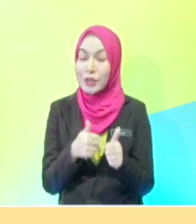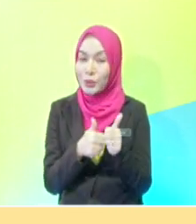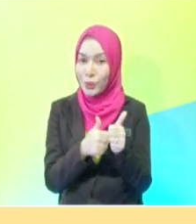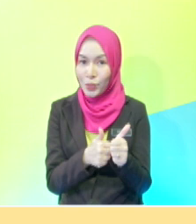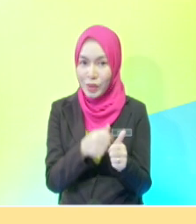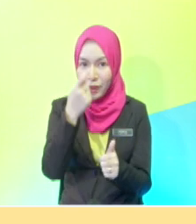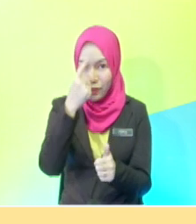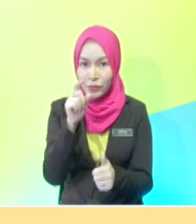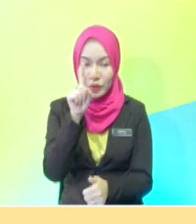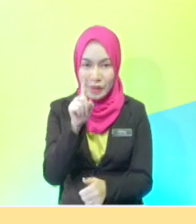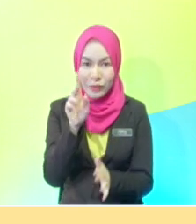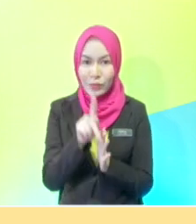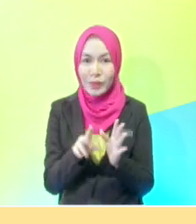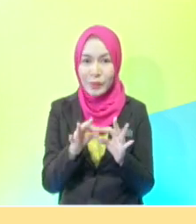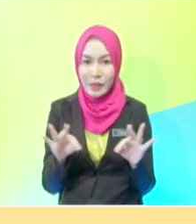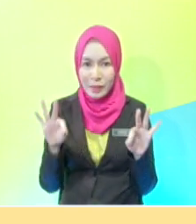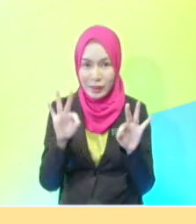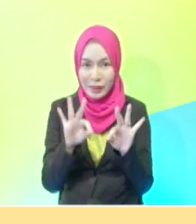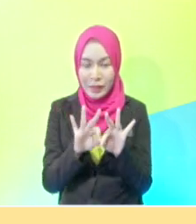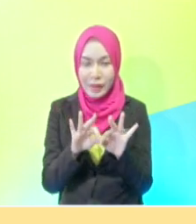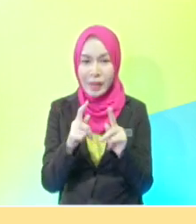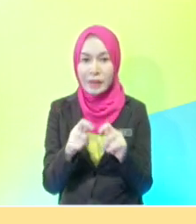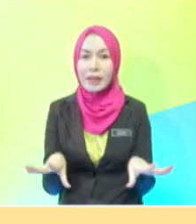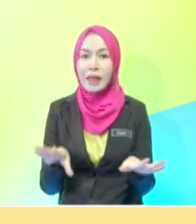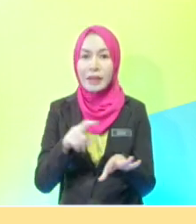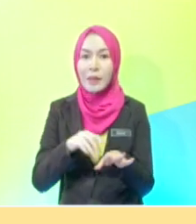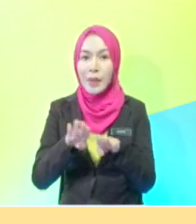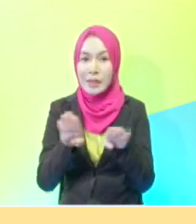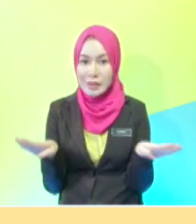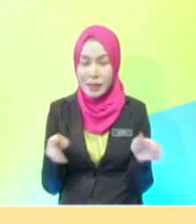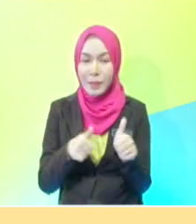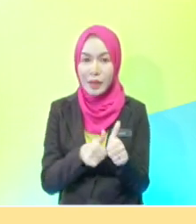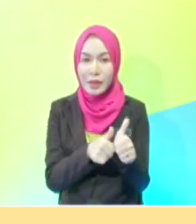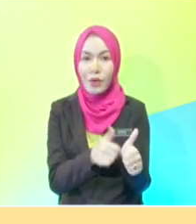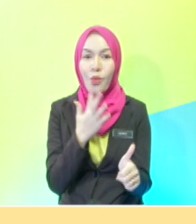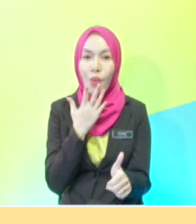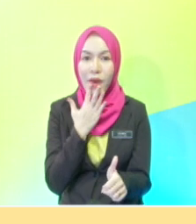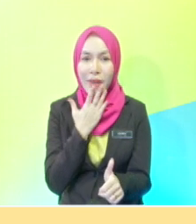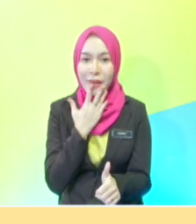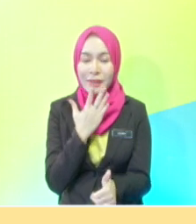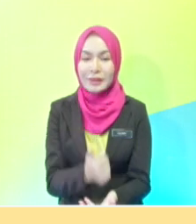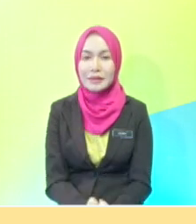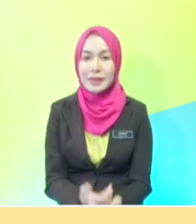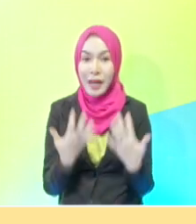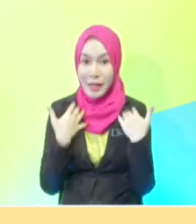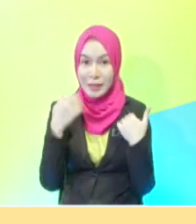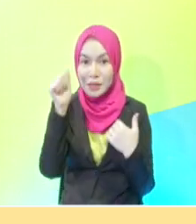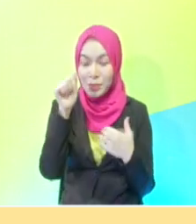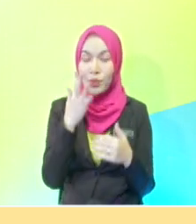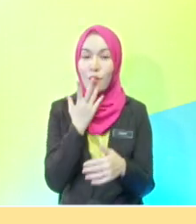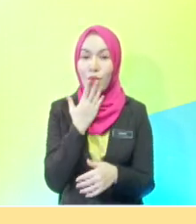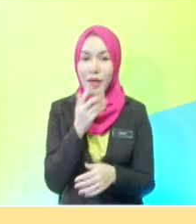sesuatu kepentingan telah dibejekkan mengikuti Warna terdapat 10 warna